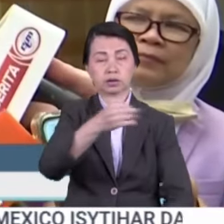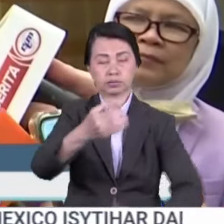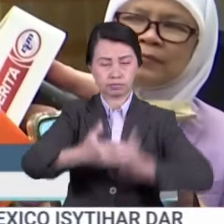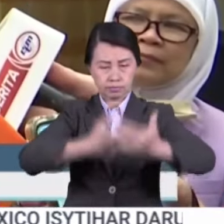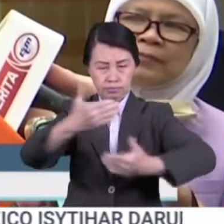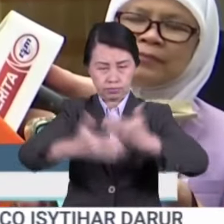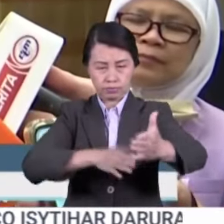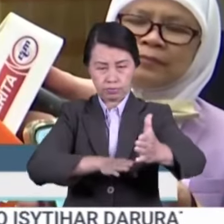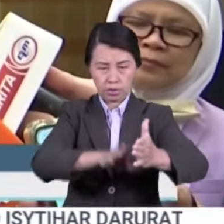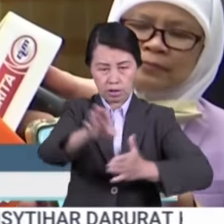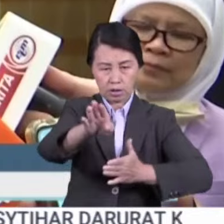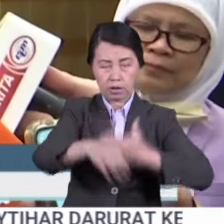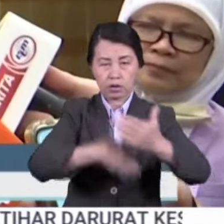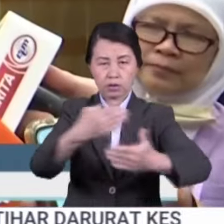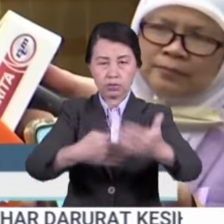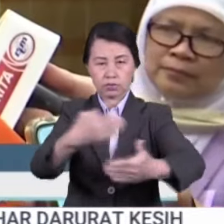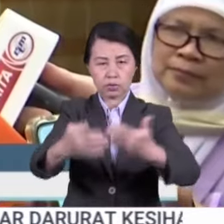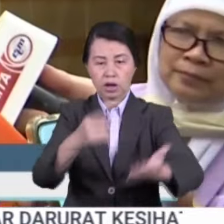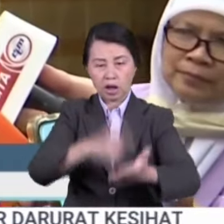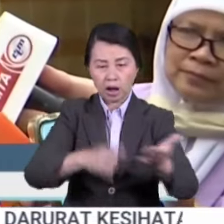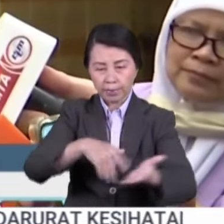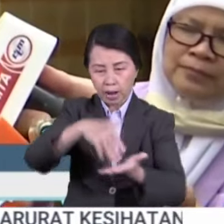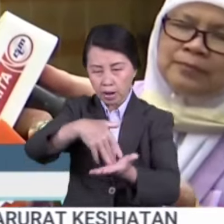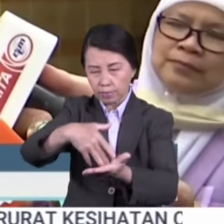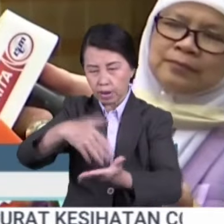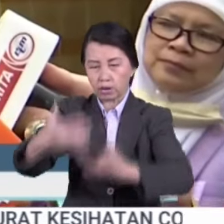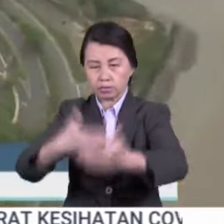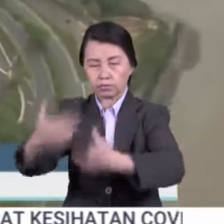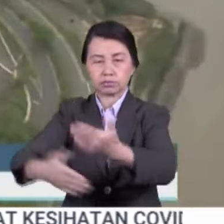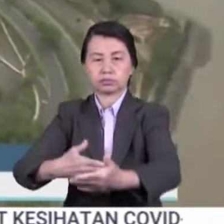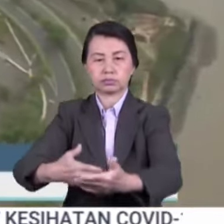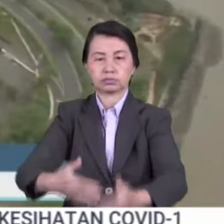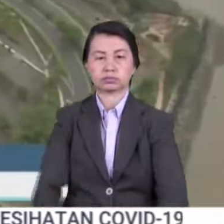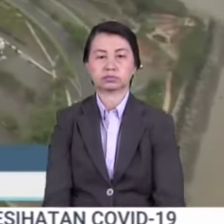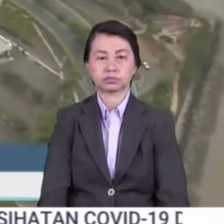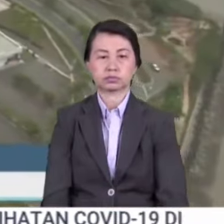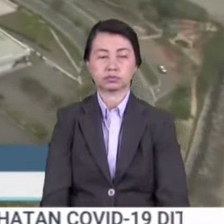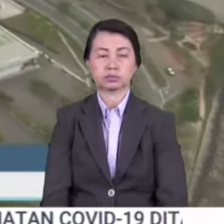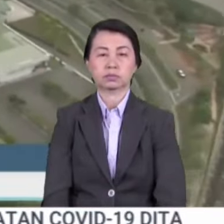memajukan segala kekurangan-kekurangan yang selama ini.